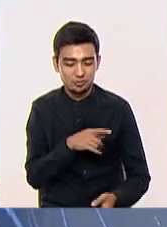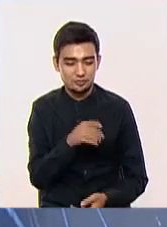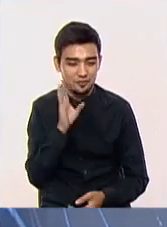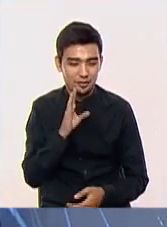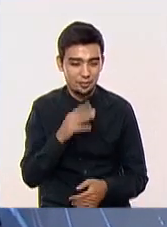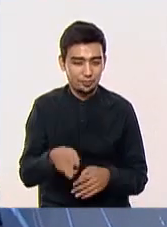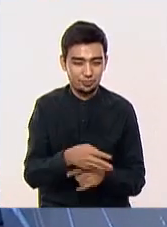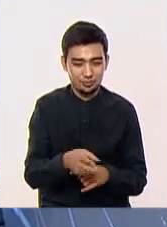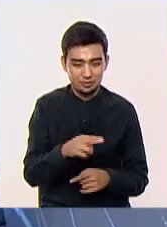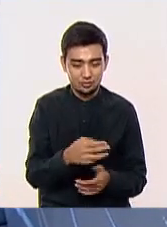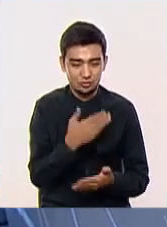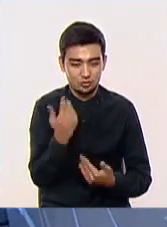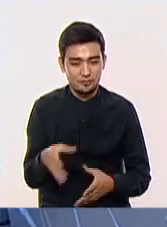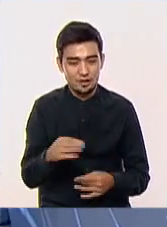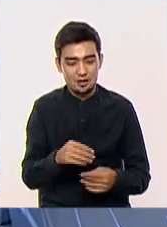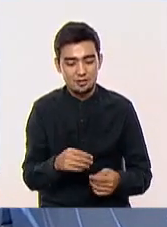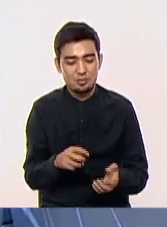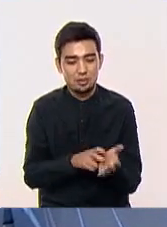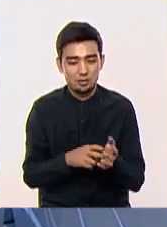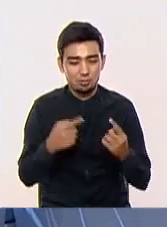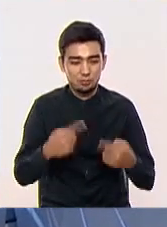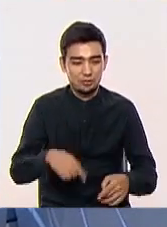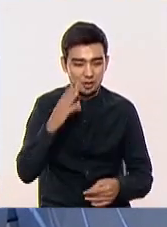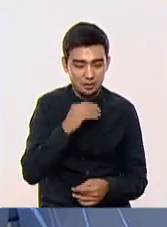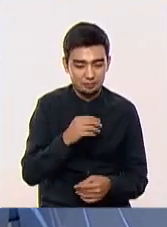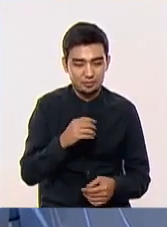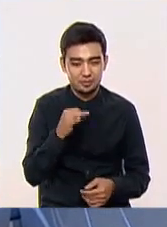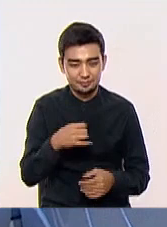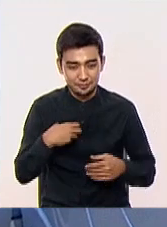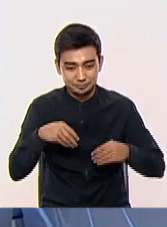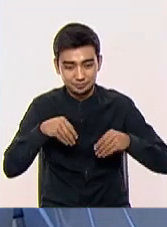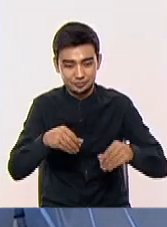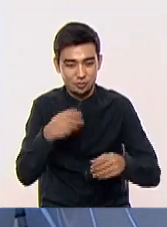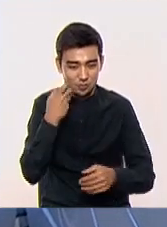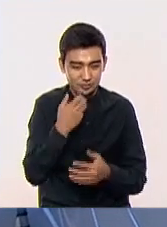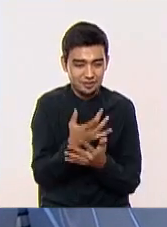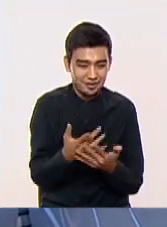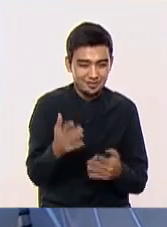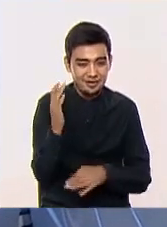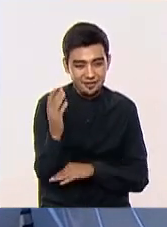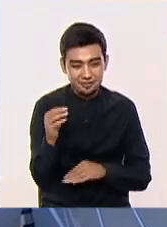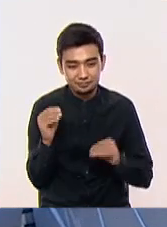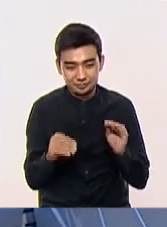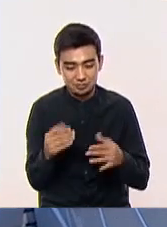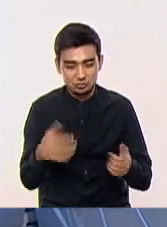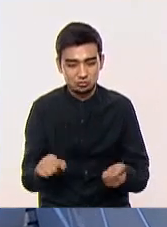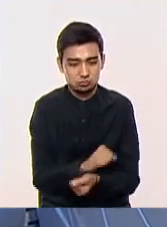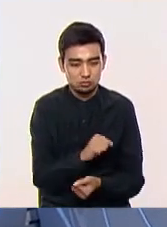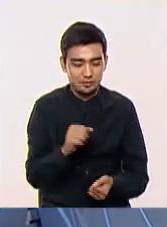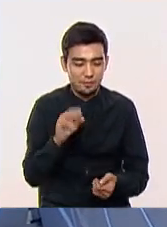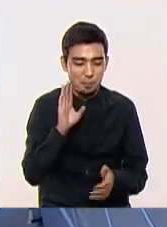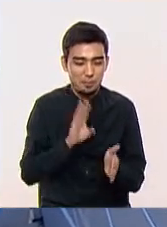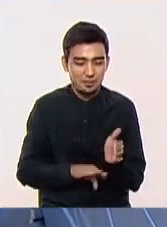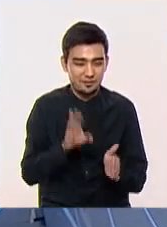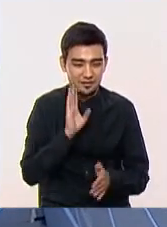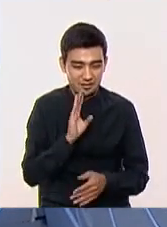они боятся остаться банкротами. Поля, на которых крестьяне высадили овощи и плодовые деревья, пересохли без влаги. А